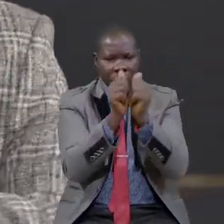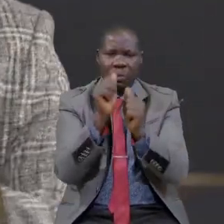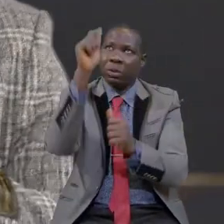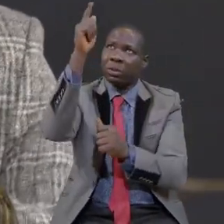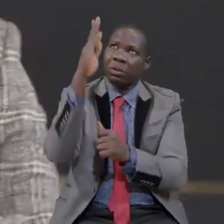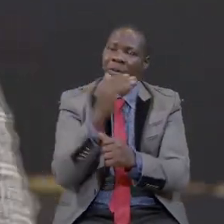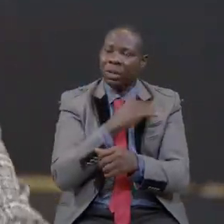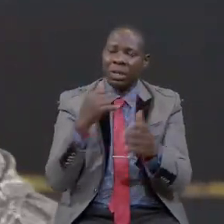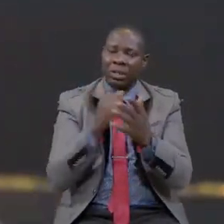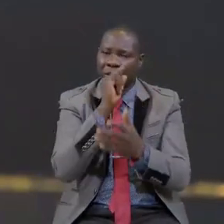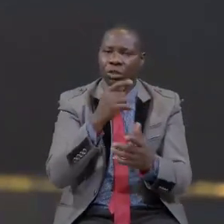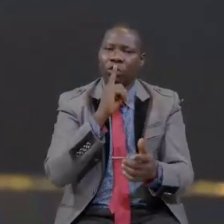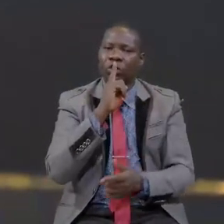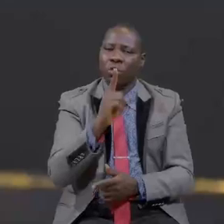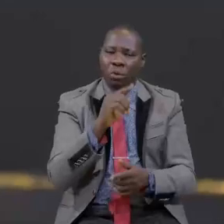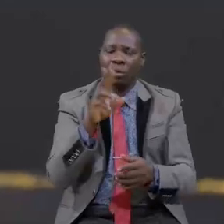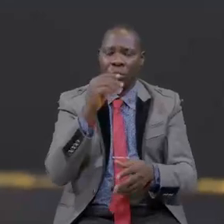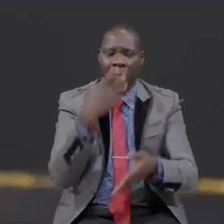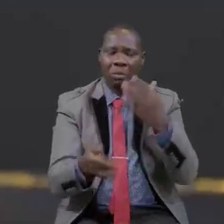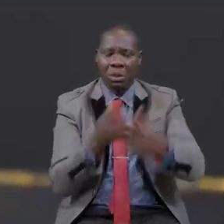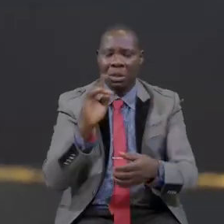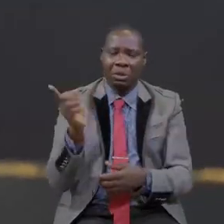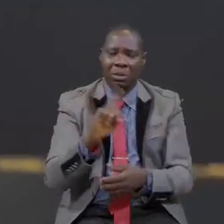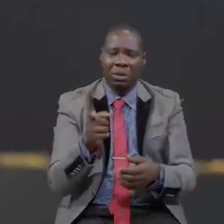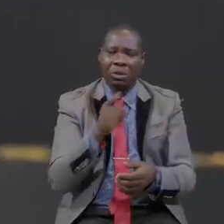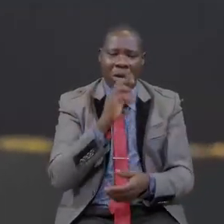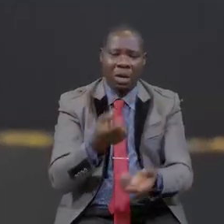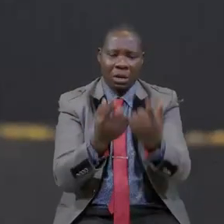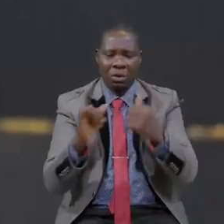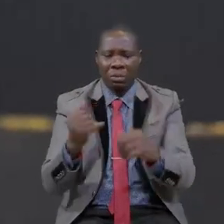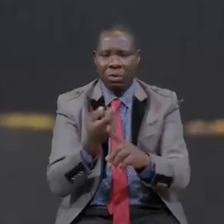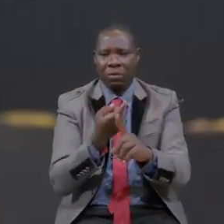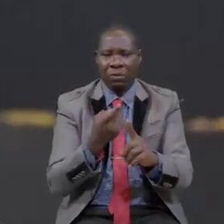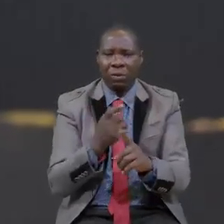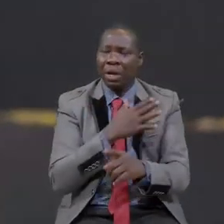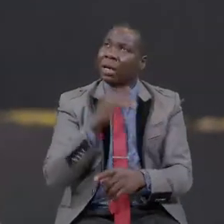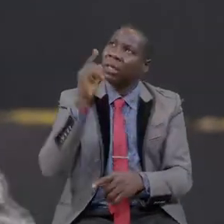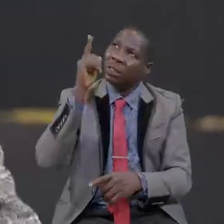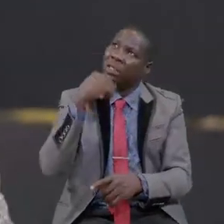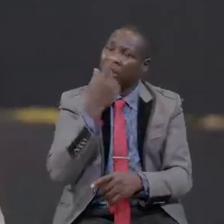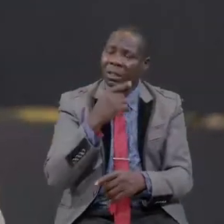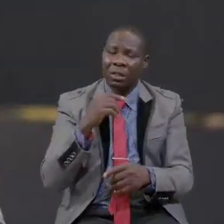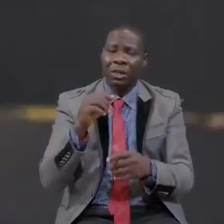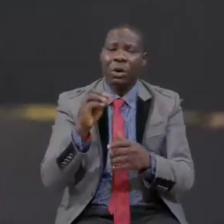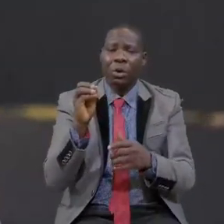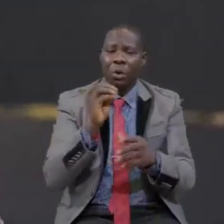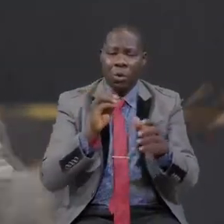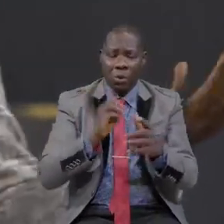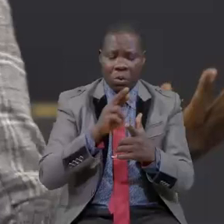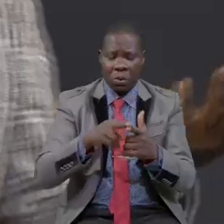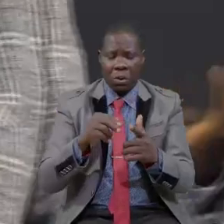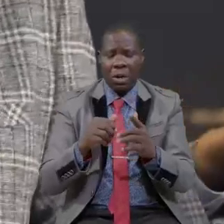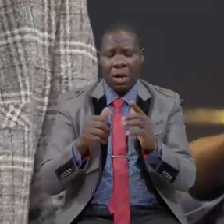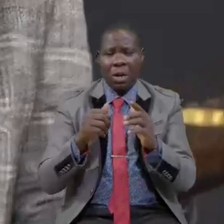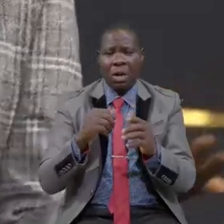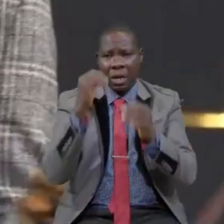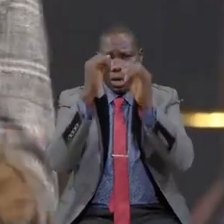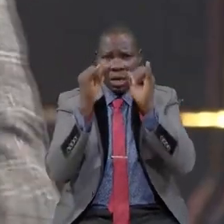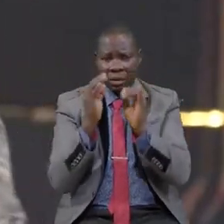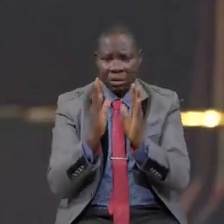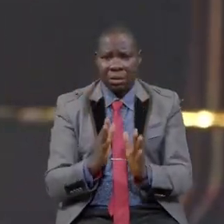peu importe d'où tu viens, ni les idolâtres, ni les adultères. Parfois,